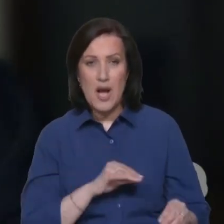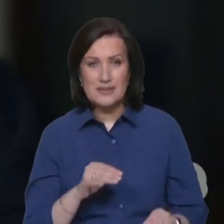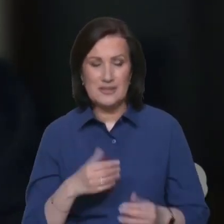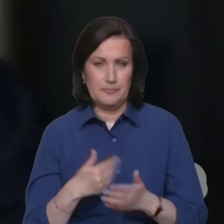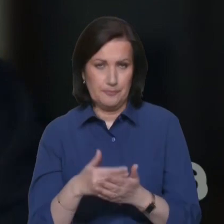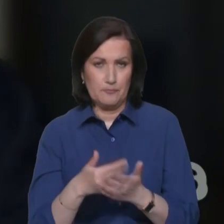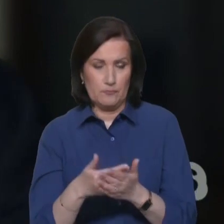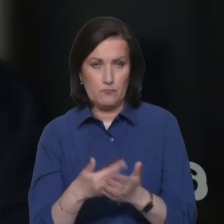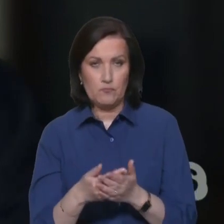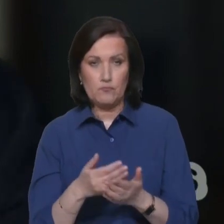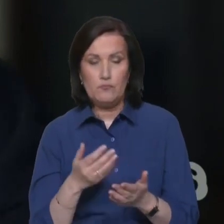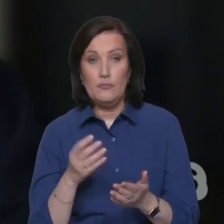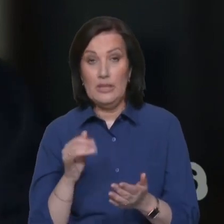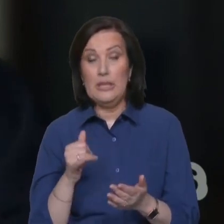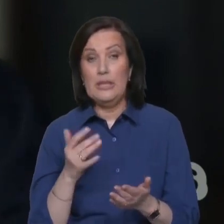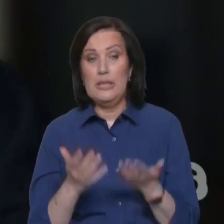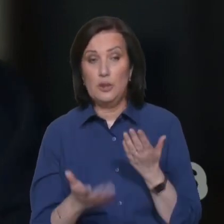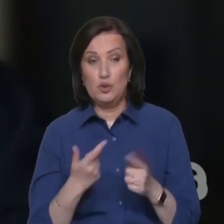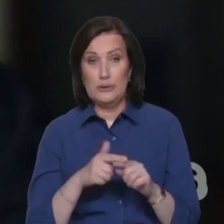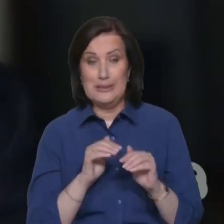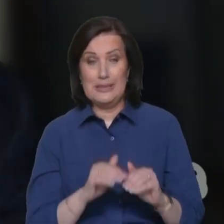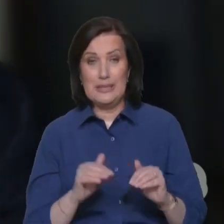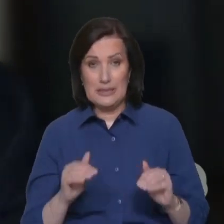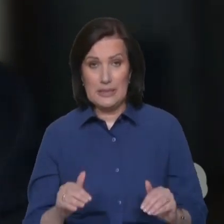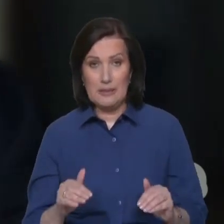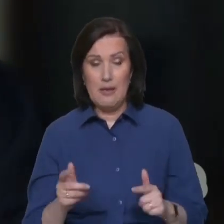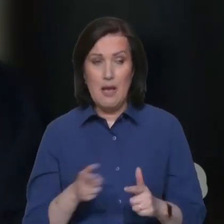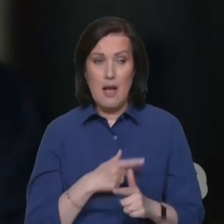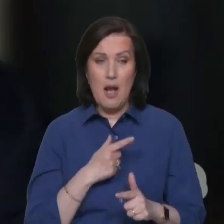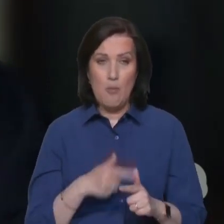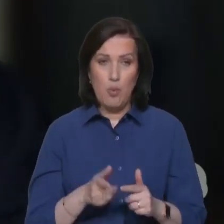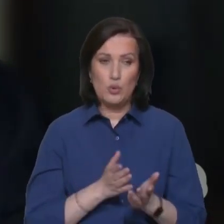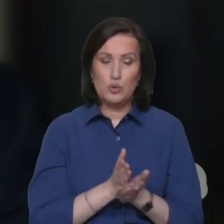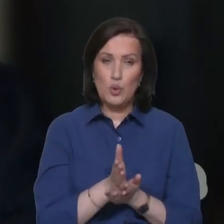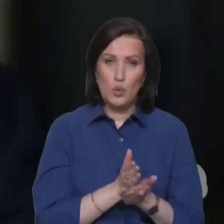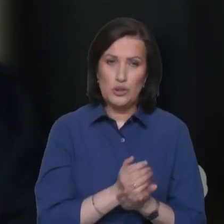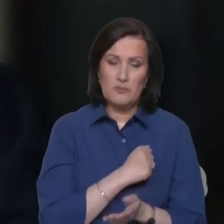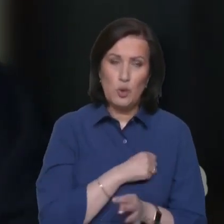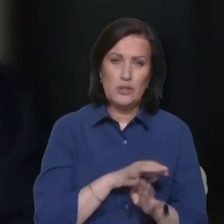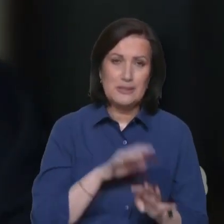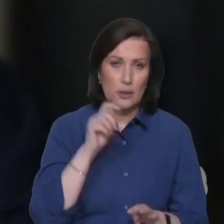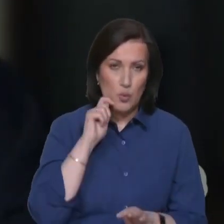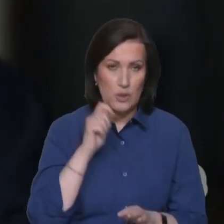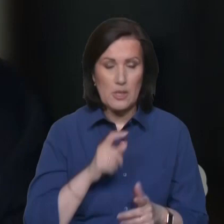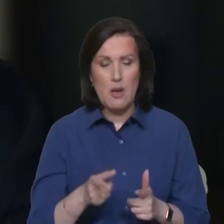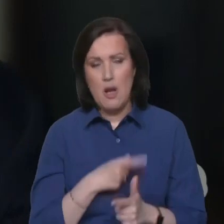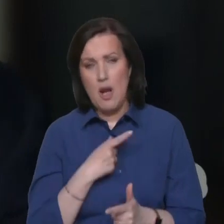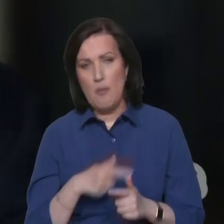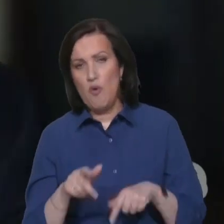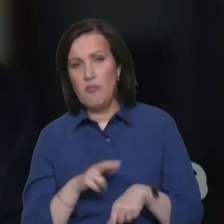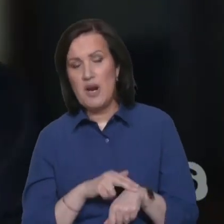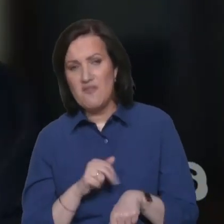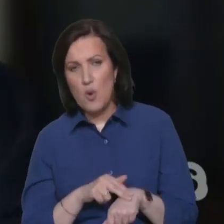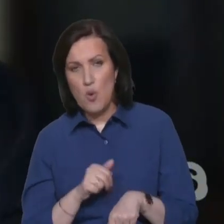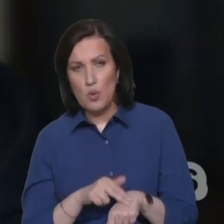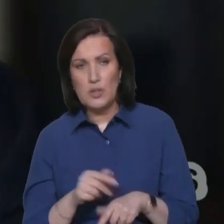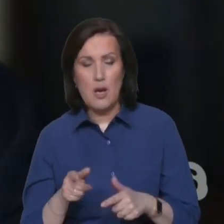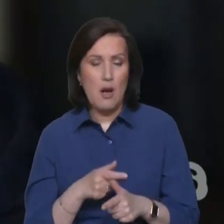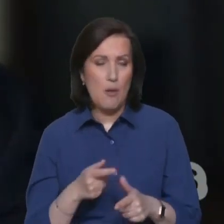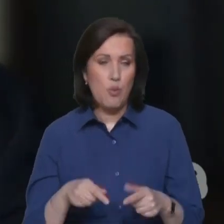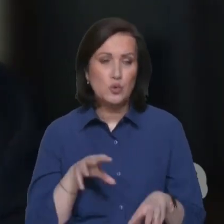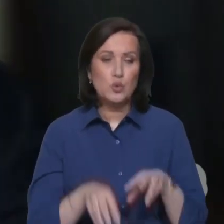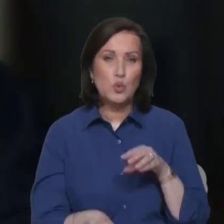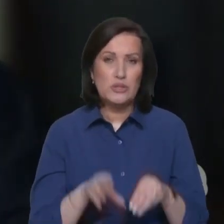ну, наприклад, і якщо ці діти або проходять службу в Збройних силах України, або в правоохоронних структурах, або